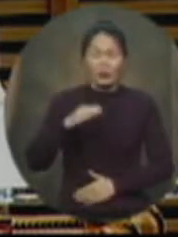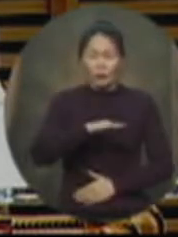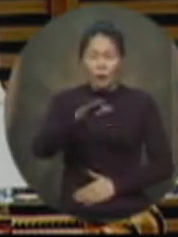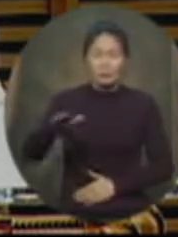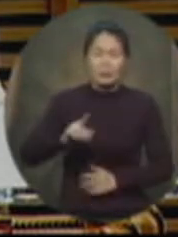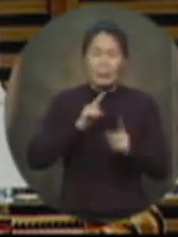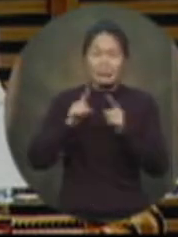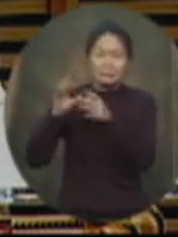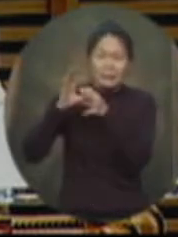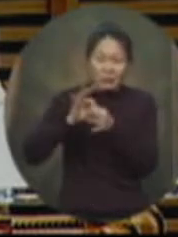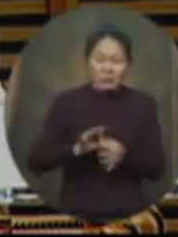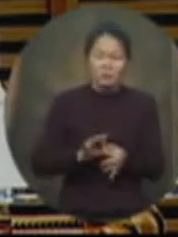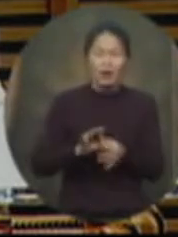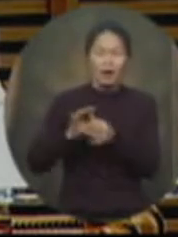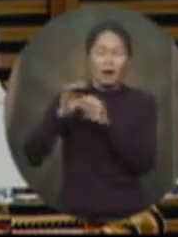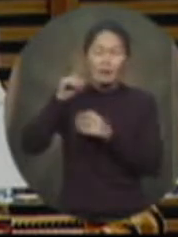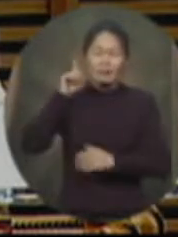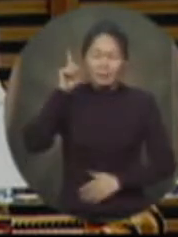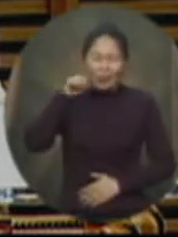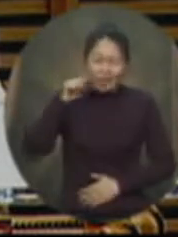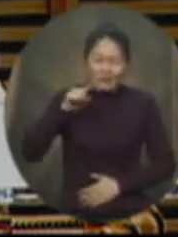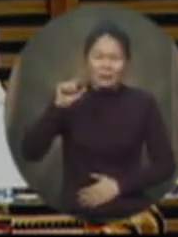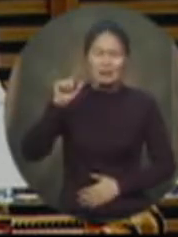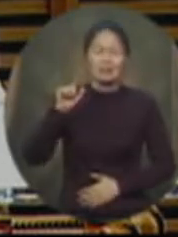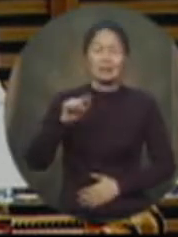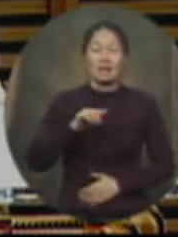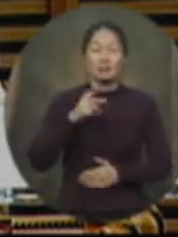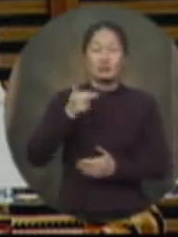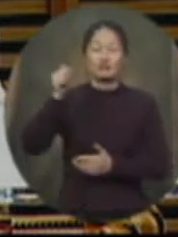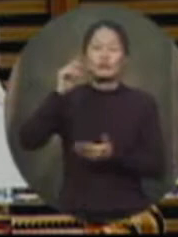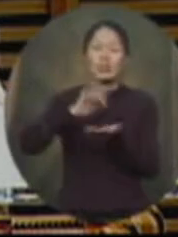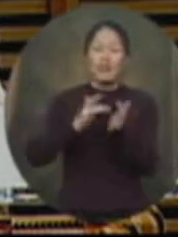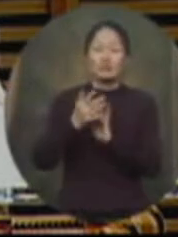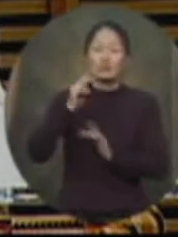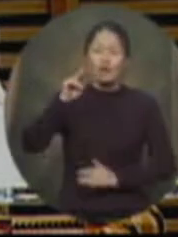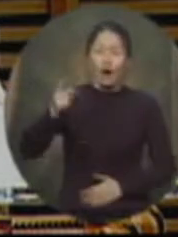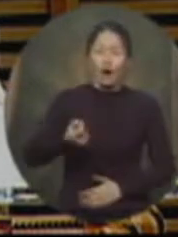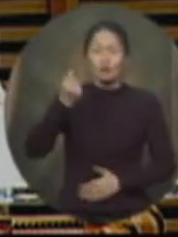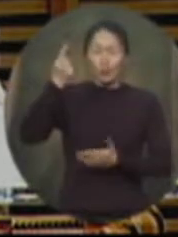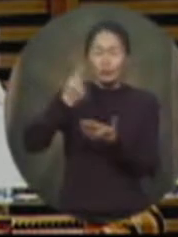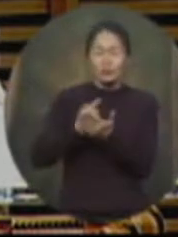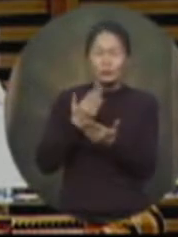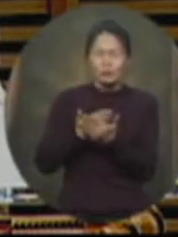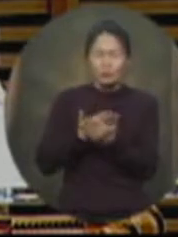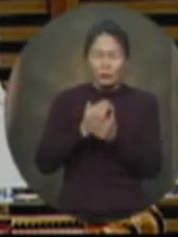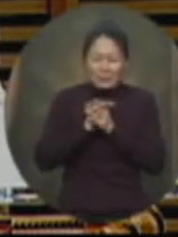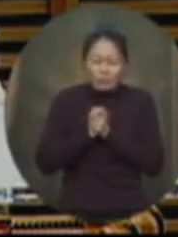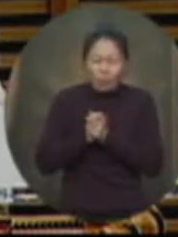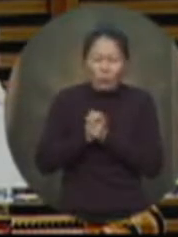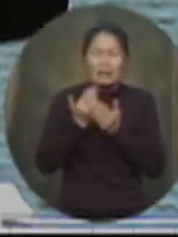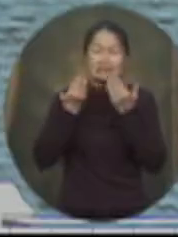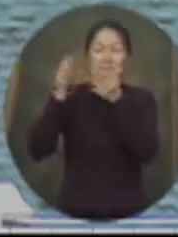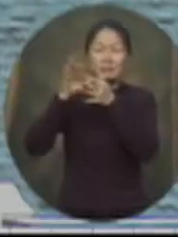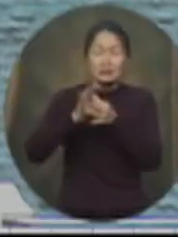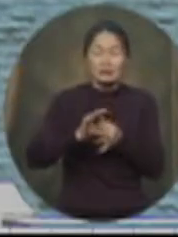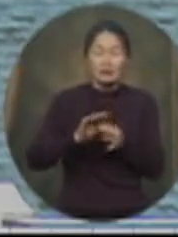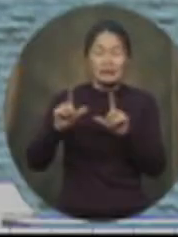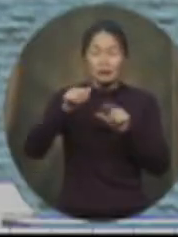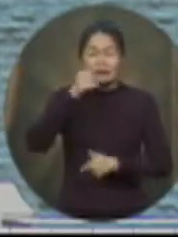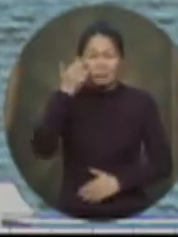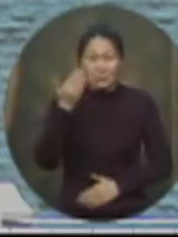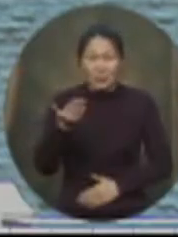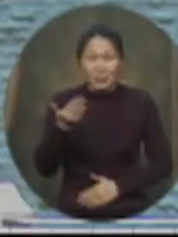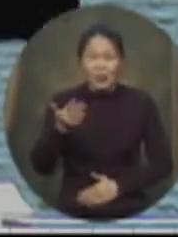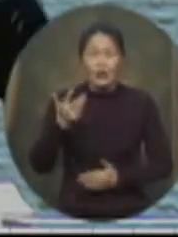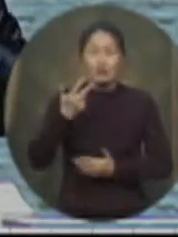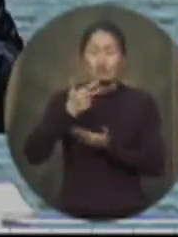계속해서 날마다 주의 예수여 어서 오시옵소서 그렇게 기도하고 사십니까 주님의 나라가 있고 그